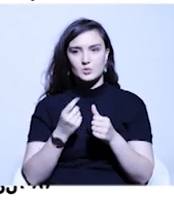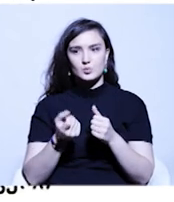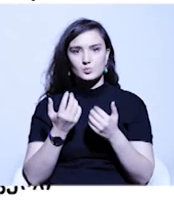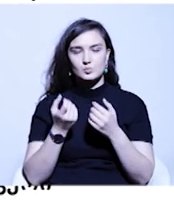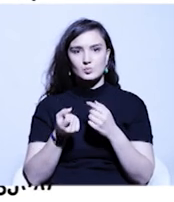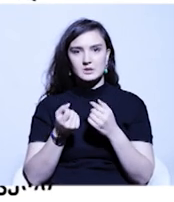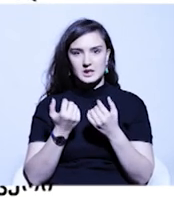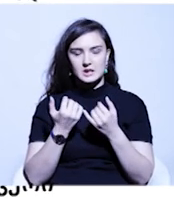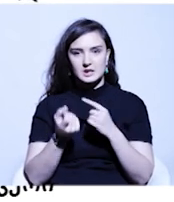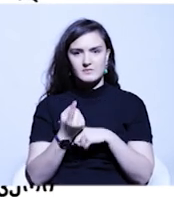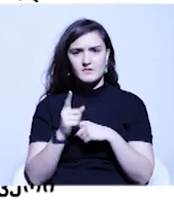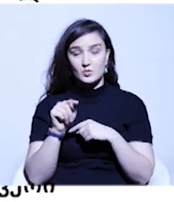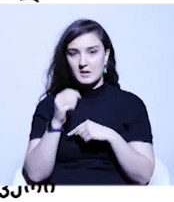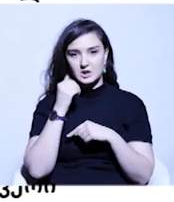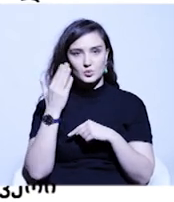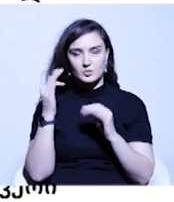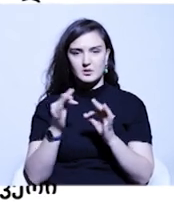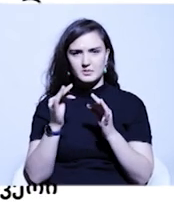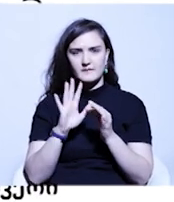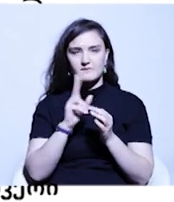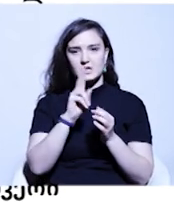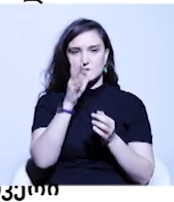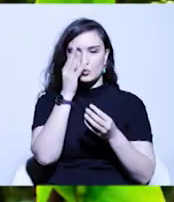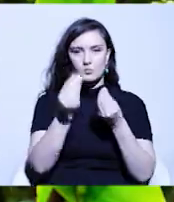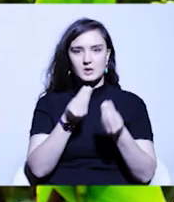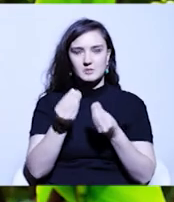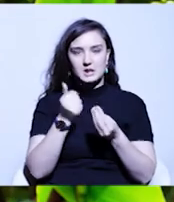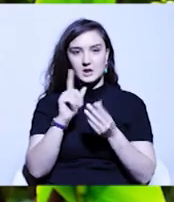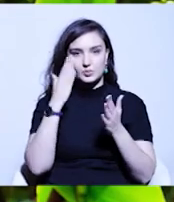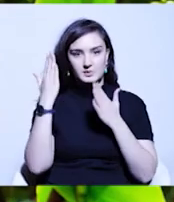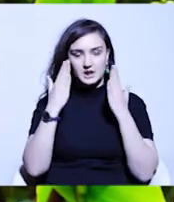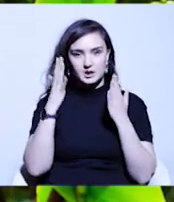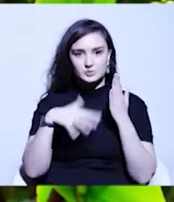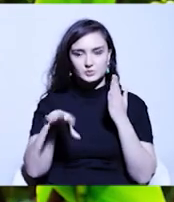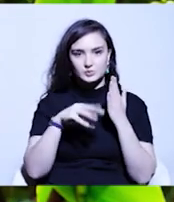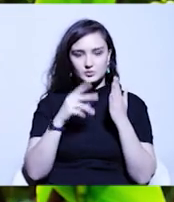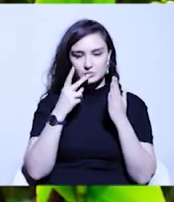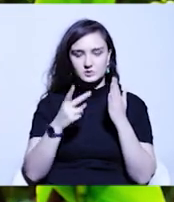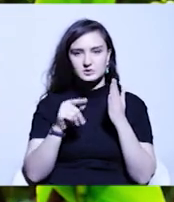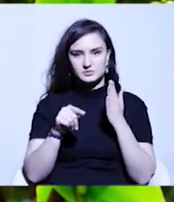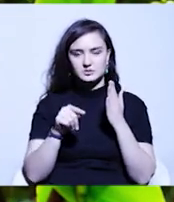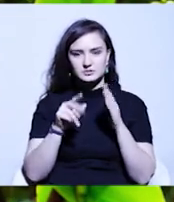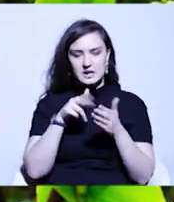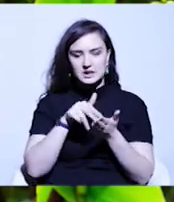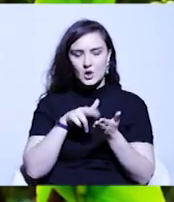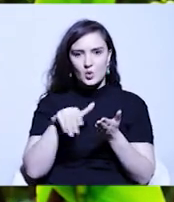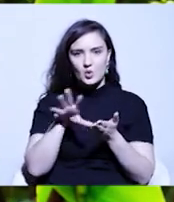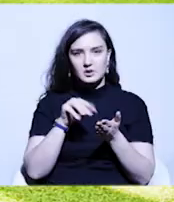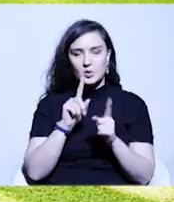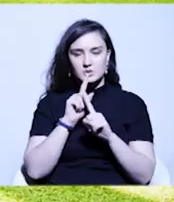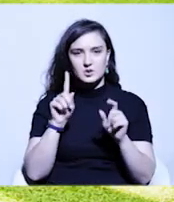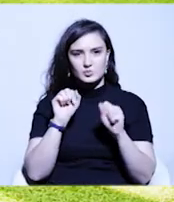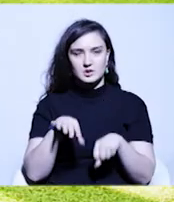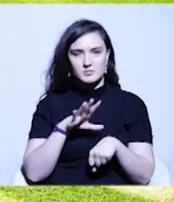რომ არავითარი ანტიკური ის არ არის და ვიღაც ხუმარამ კარგად რომ გაერთოს შეაპარა არქეოლოგებს. რა უცნაურიც არ უნდა